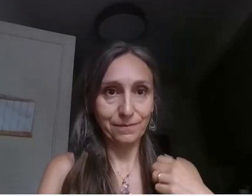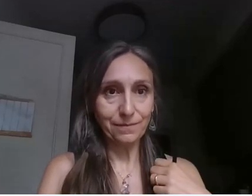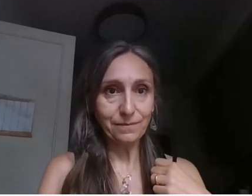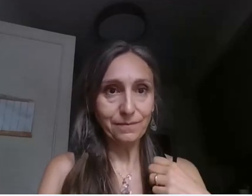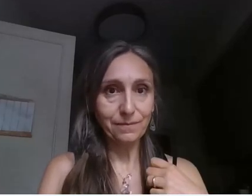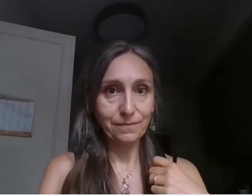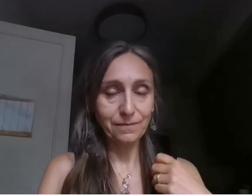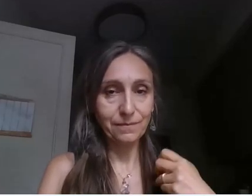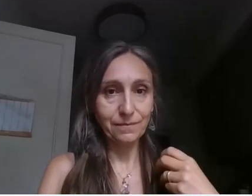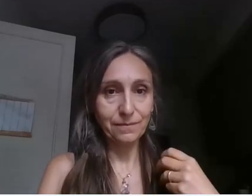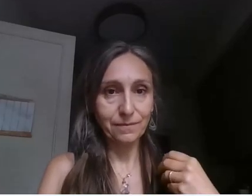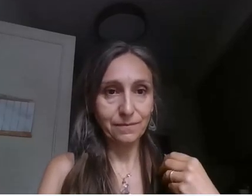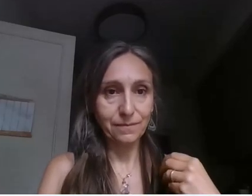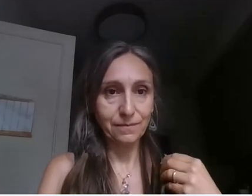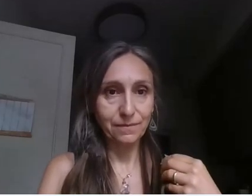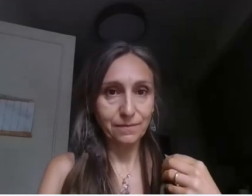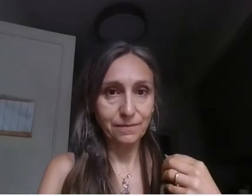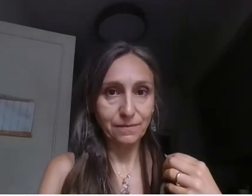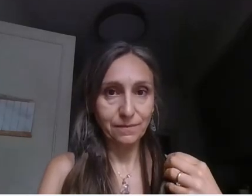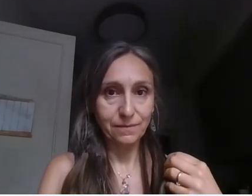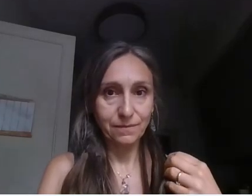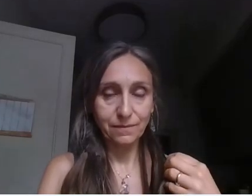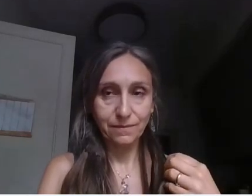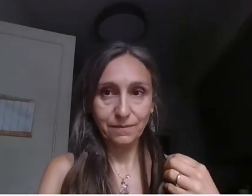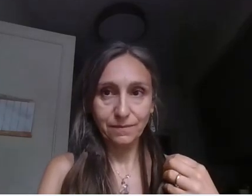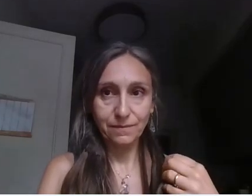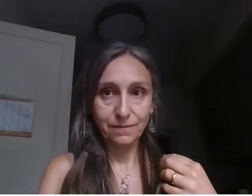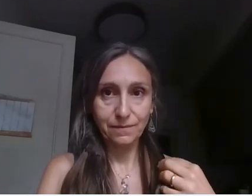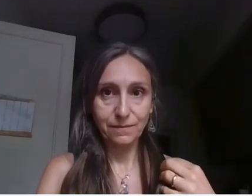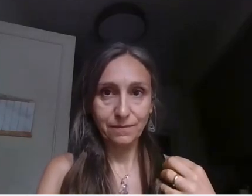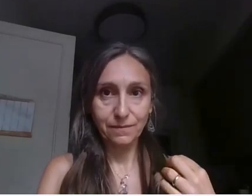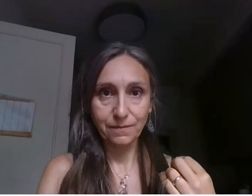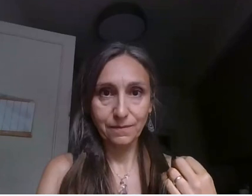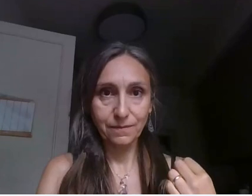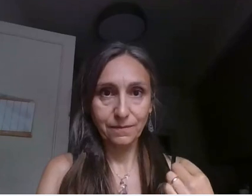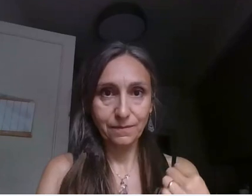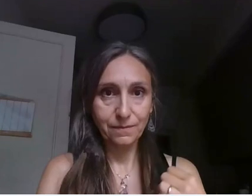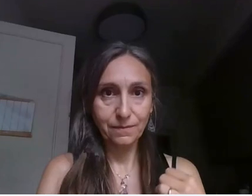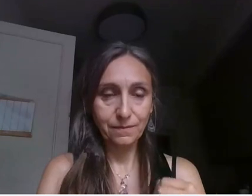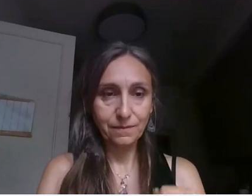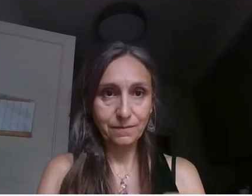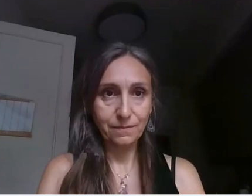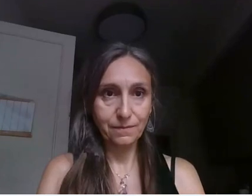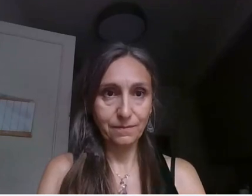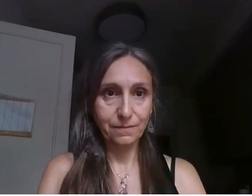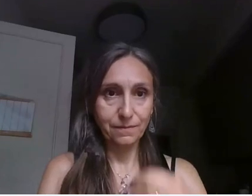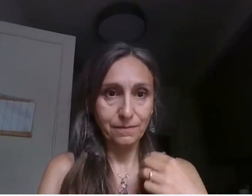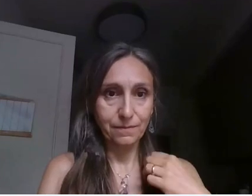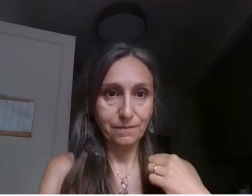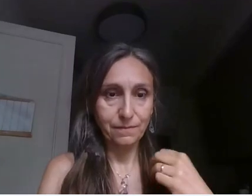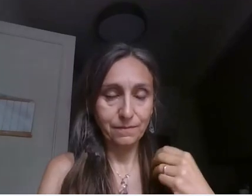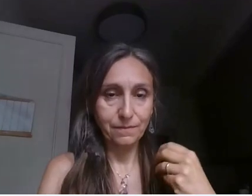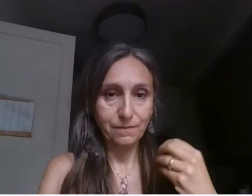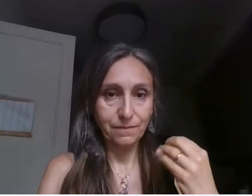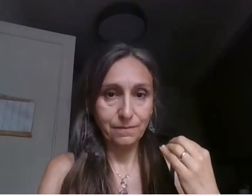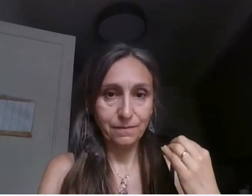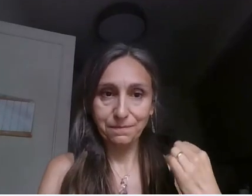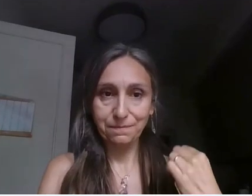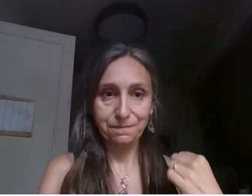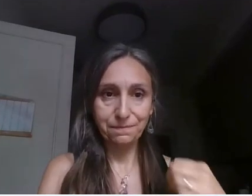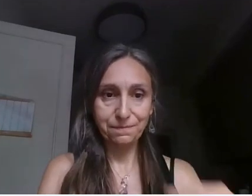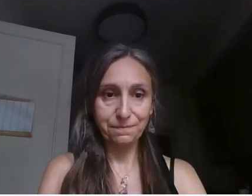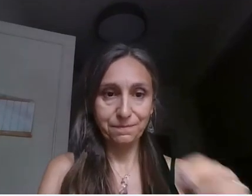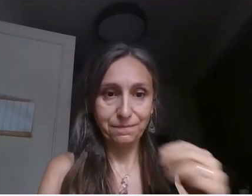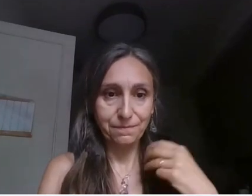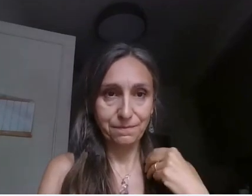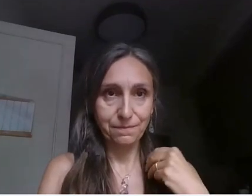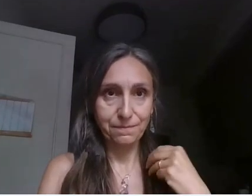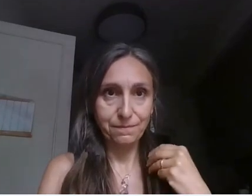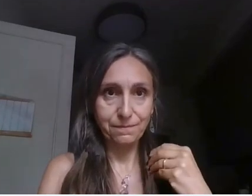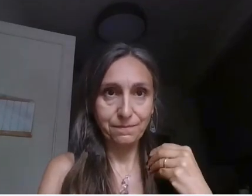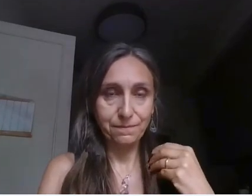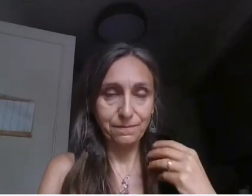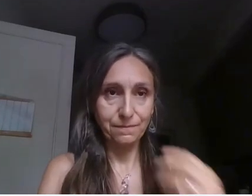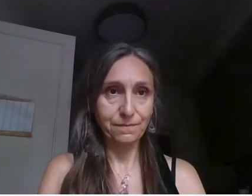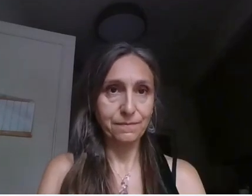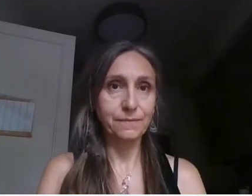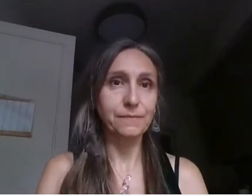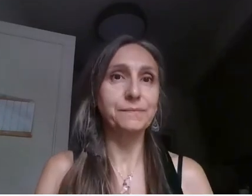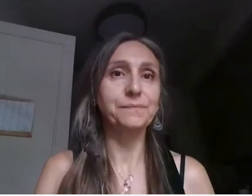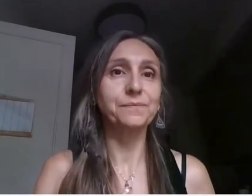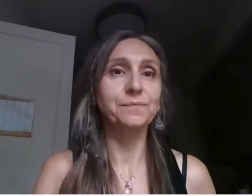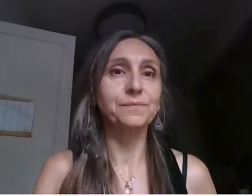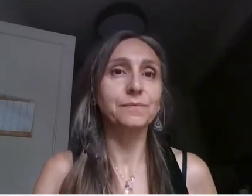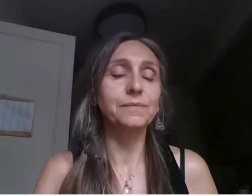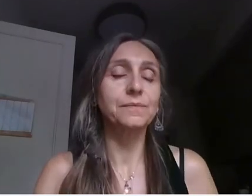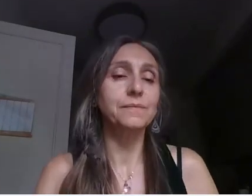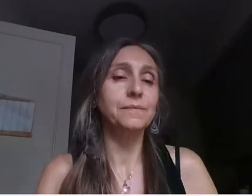una chiamata e quindi potrebbe essere, come dire, un tot centesimi. Non so se vi è capitato di vedere anche in siti istituzionali, l'ho visto l'altro